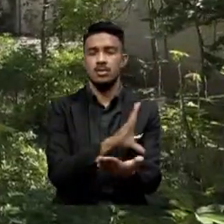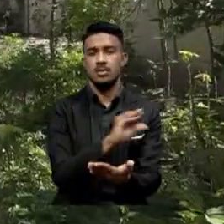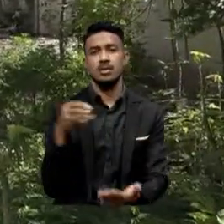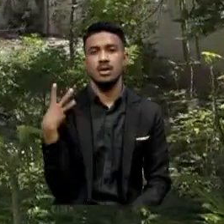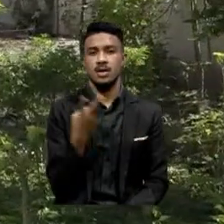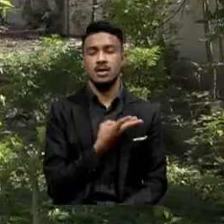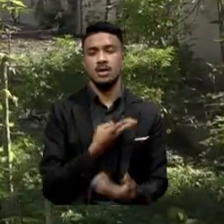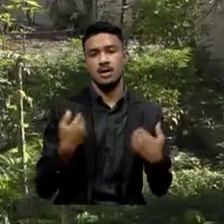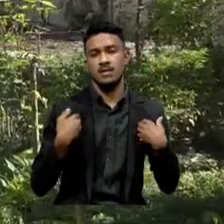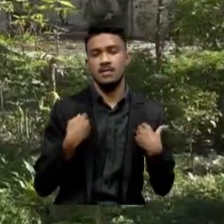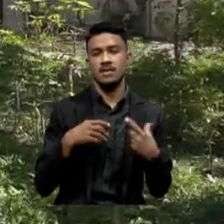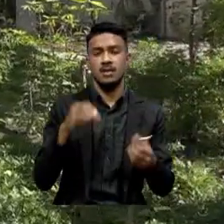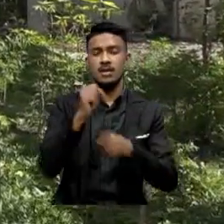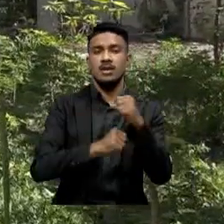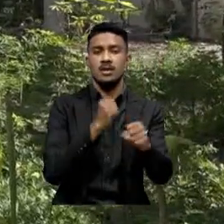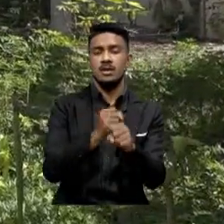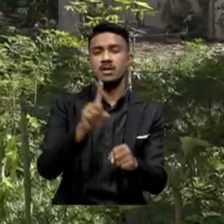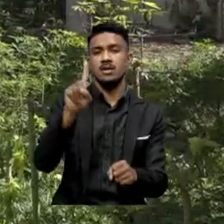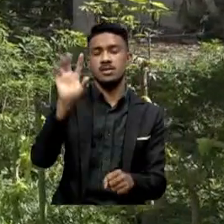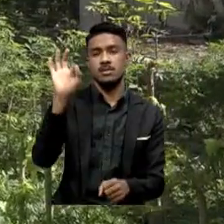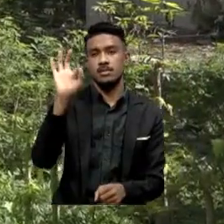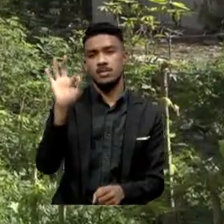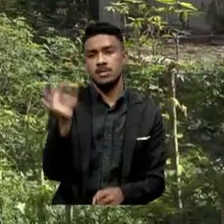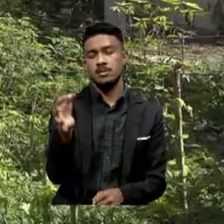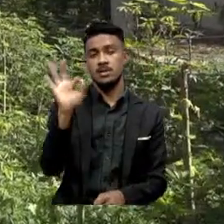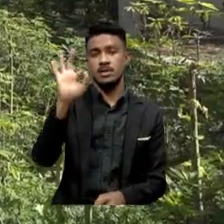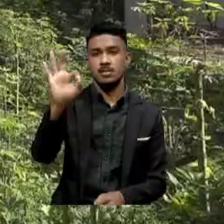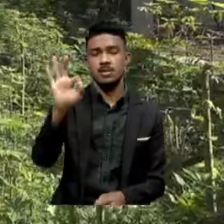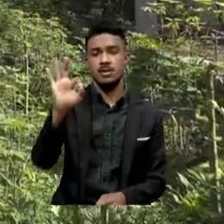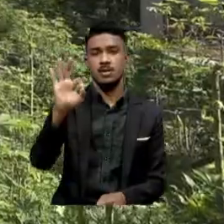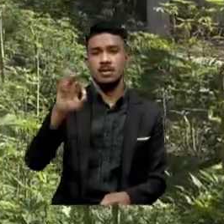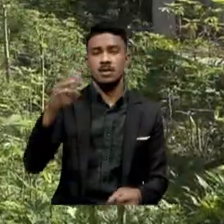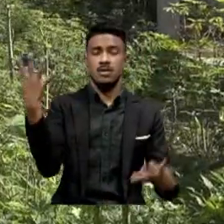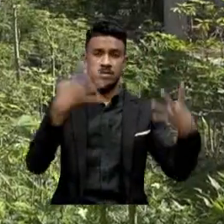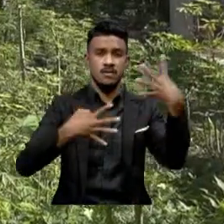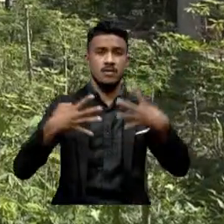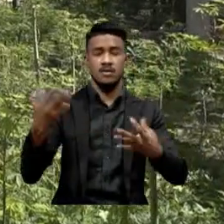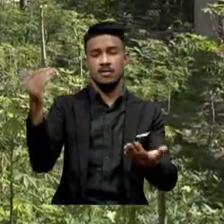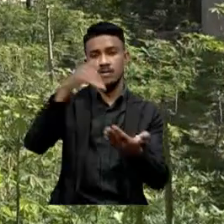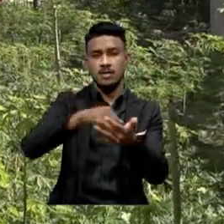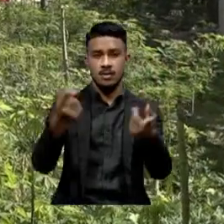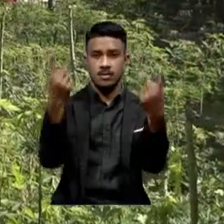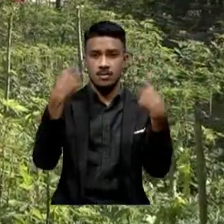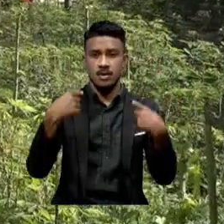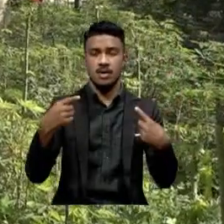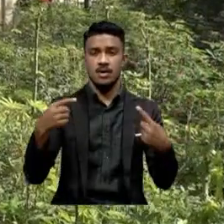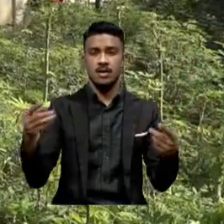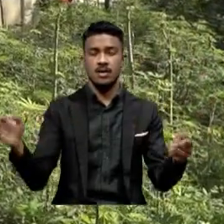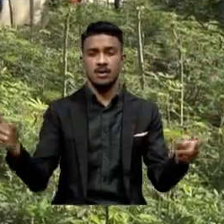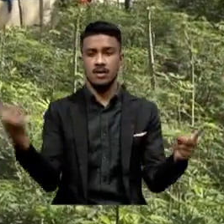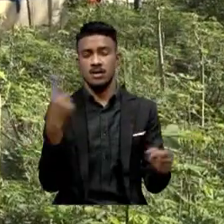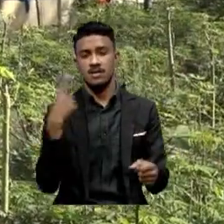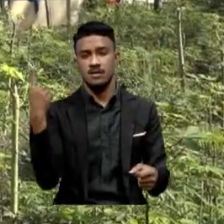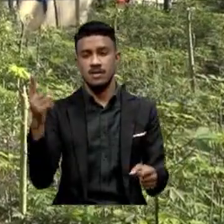to iha 99 inta funu tumfal mai, entang katuas ni okupa nafat ni areduar si sekolah ni ni, i to agora